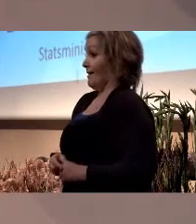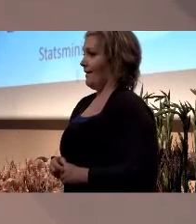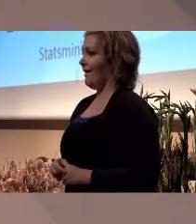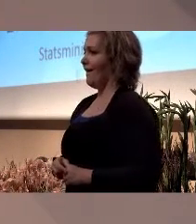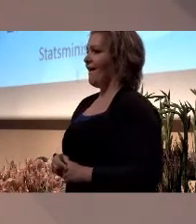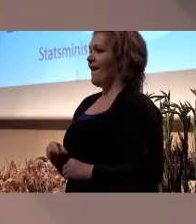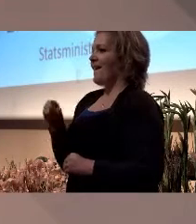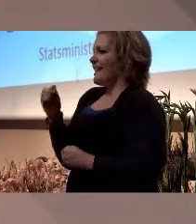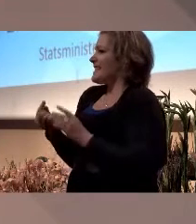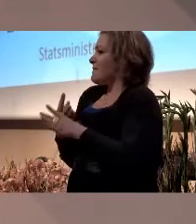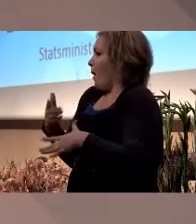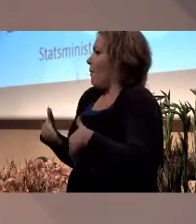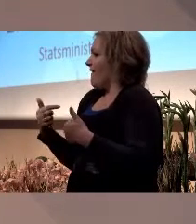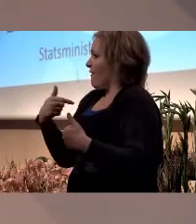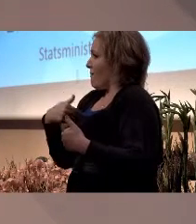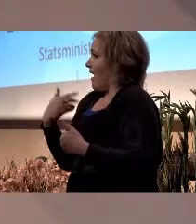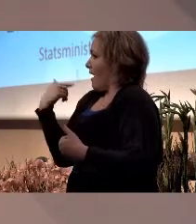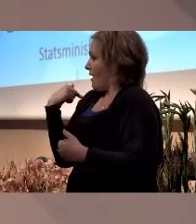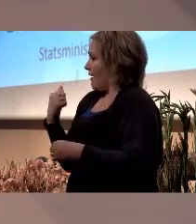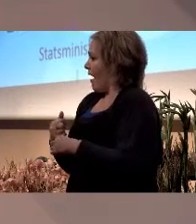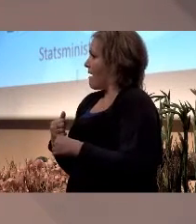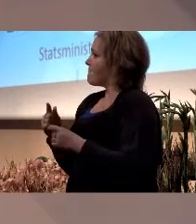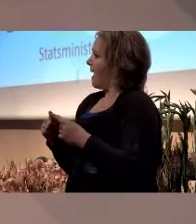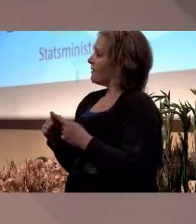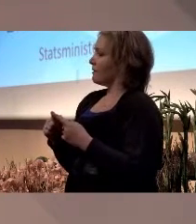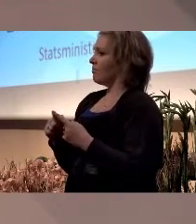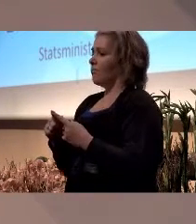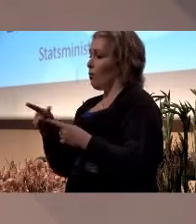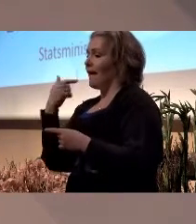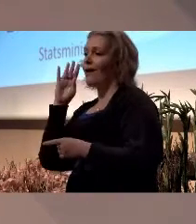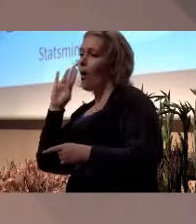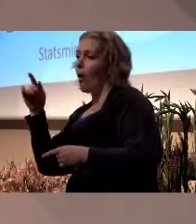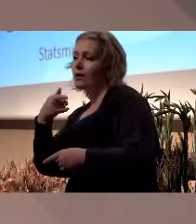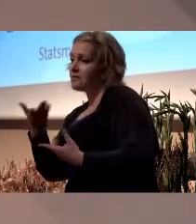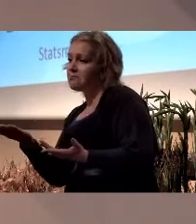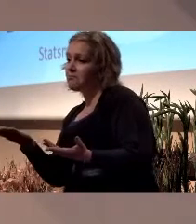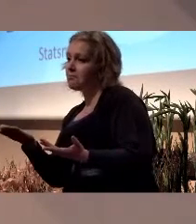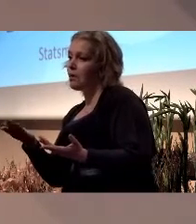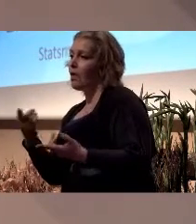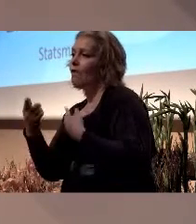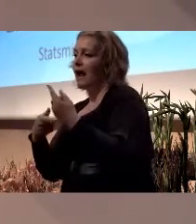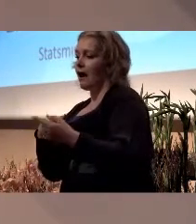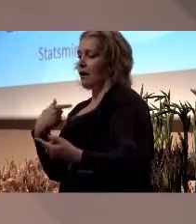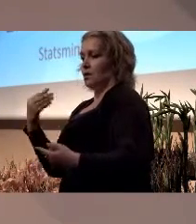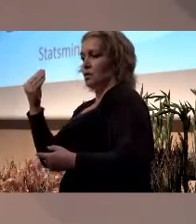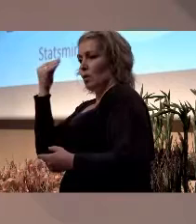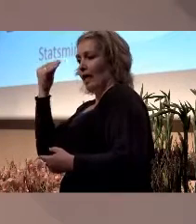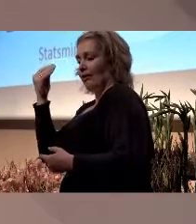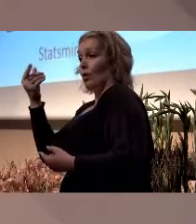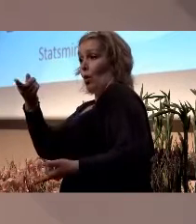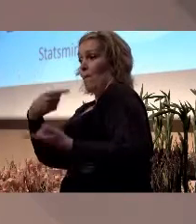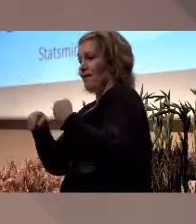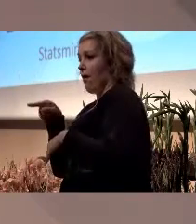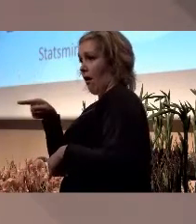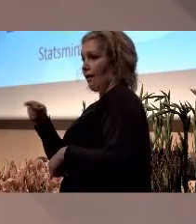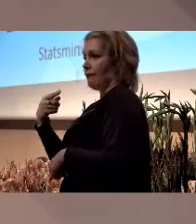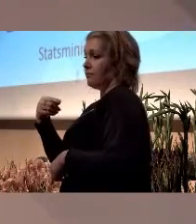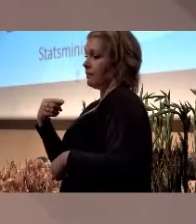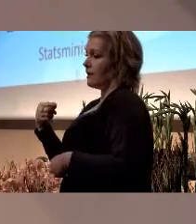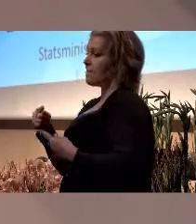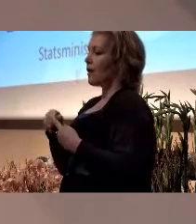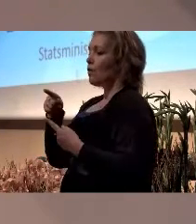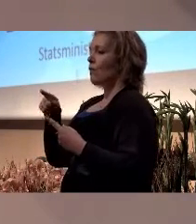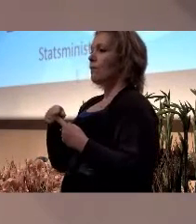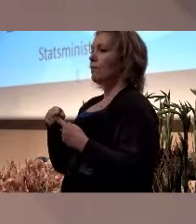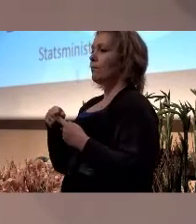Det var litt spesiell opplevelse for henne, men for hun følte seg ikke hørt. Men det fortalte hun studentene etterpå hun kom tilbake igjen. Men siden